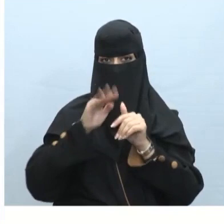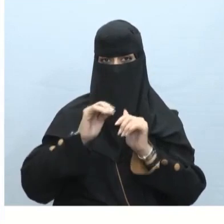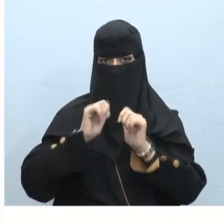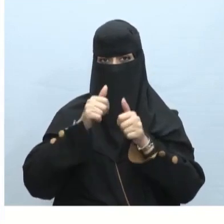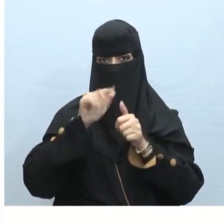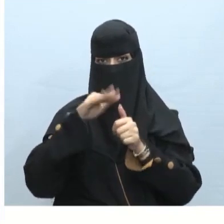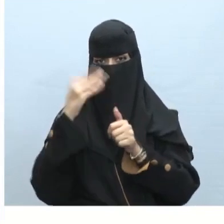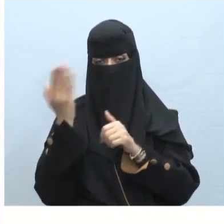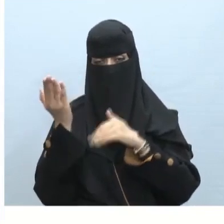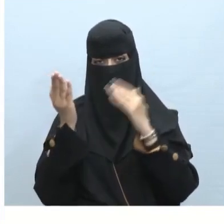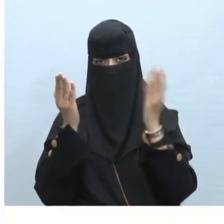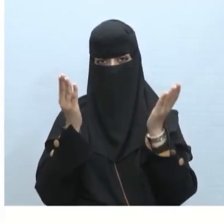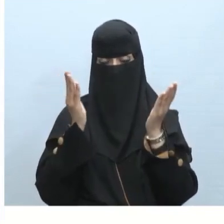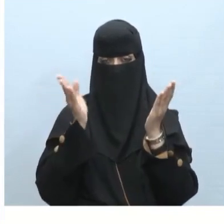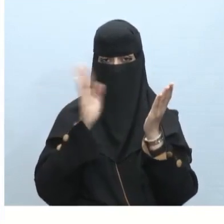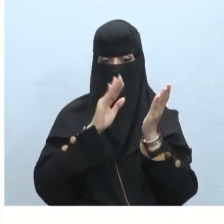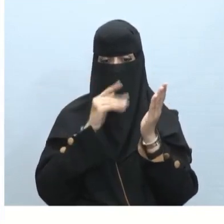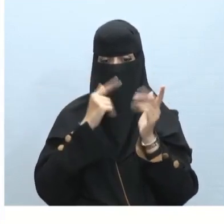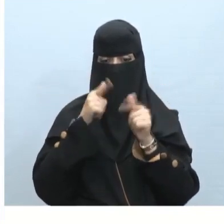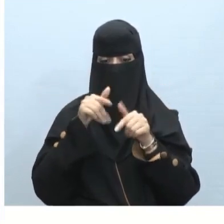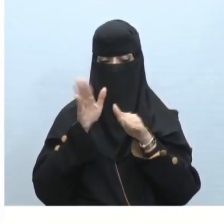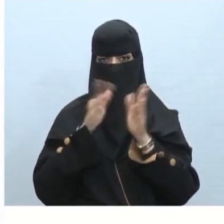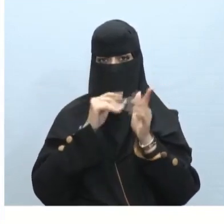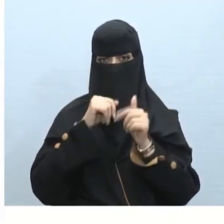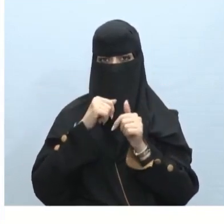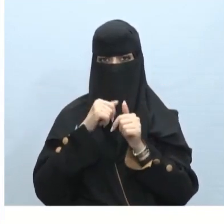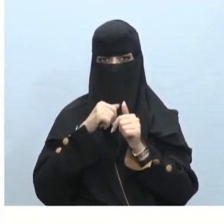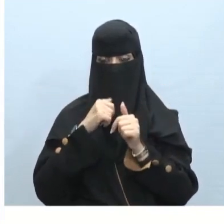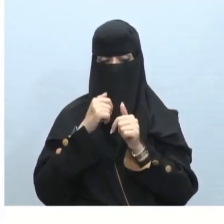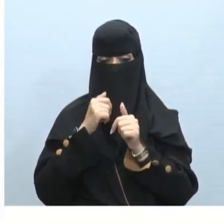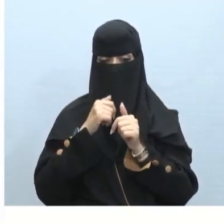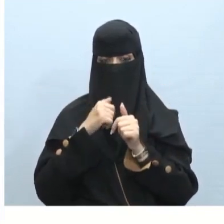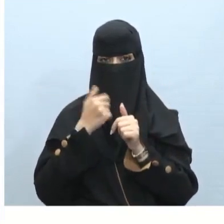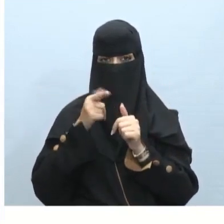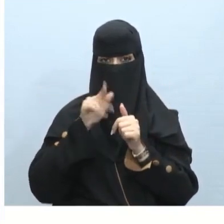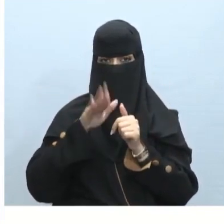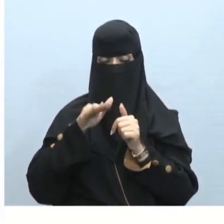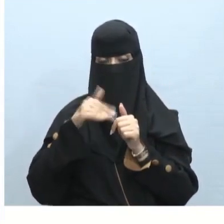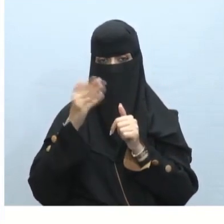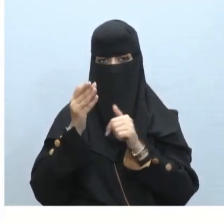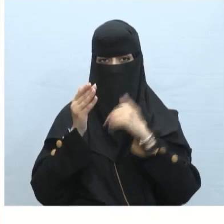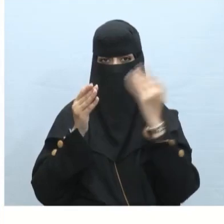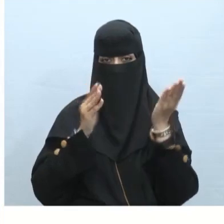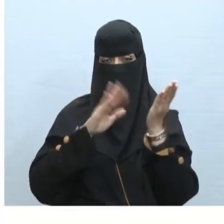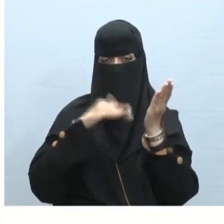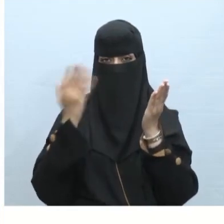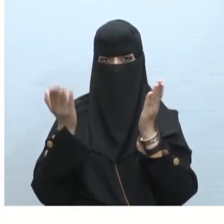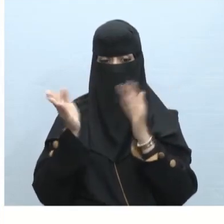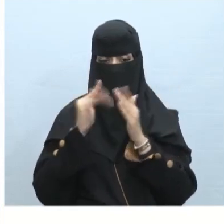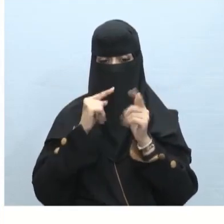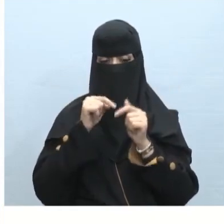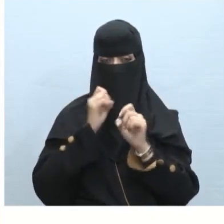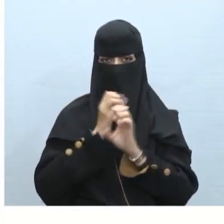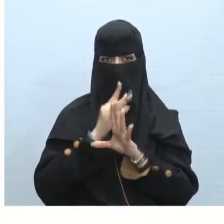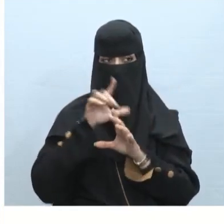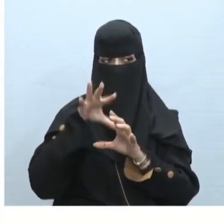الاتجاه من اليمين الى اليسار او من جعله من اليسار الى اليمين